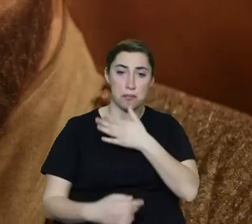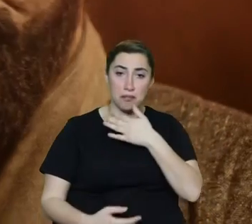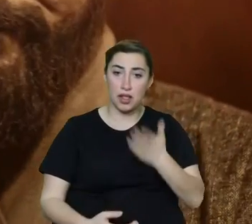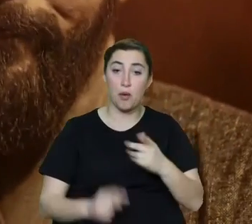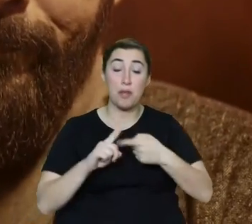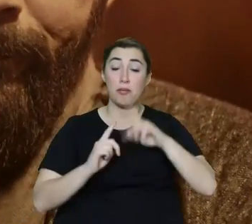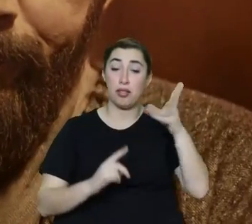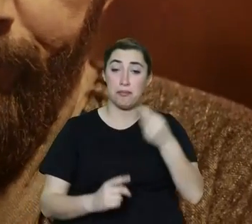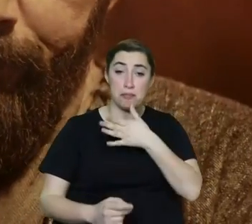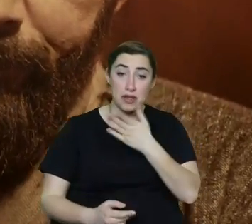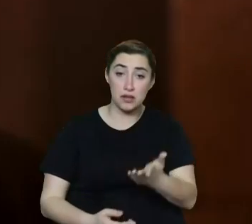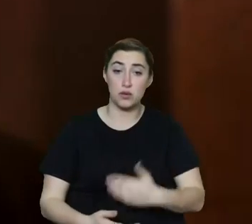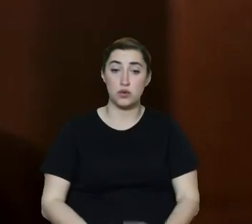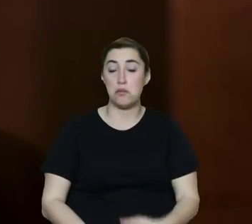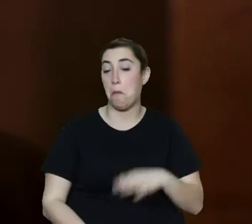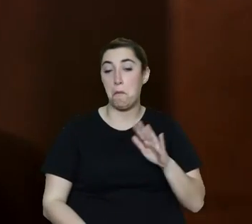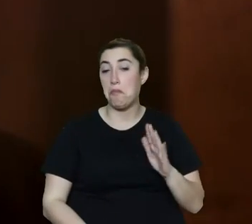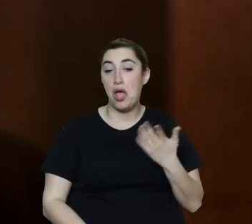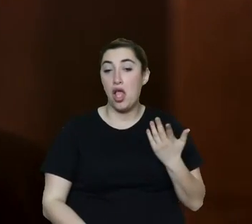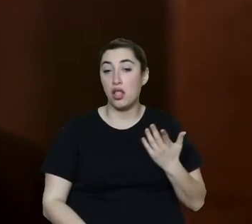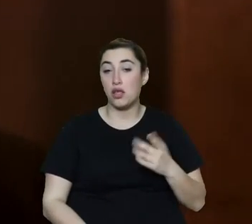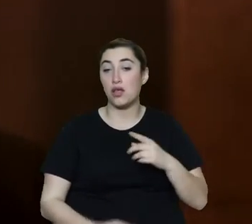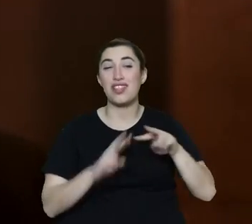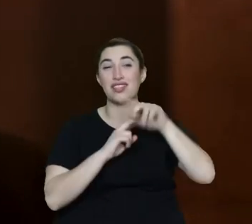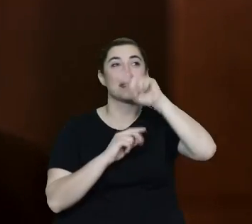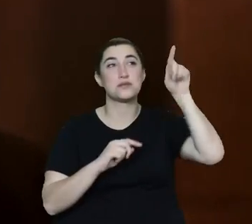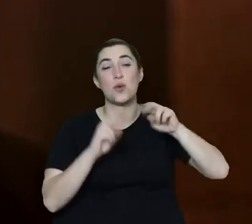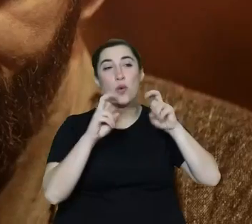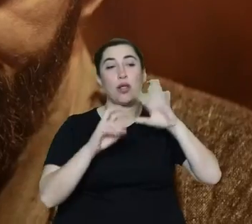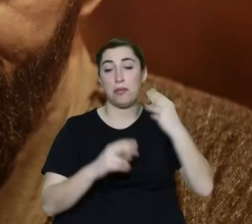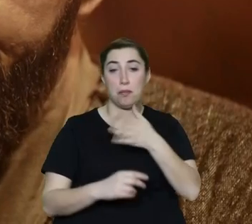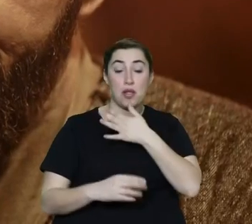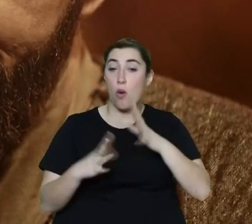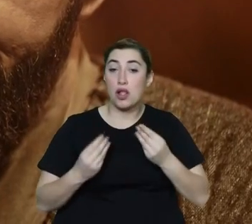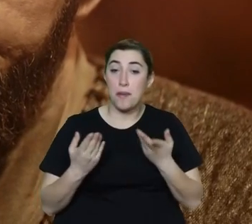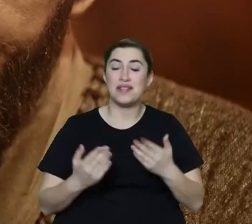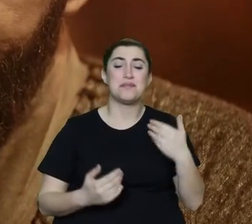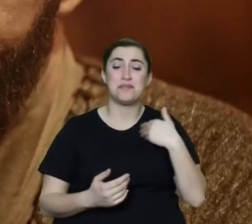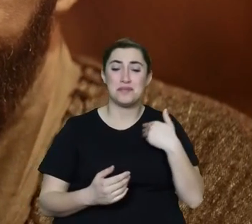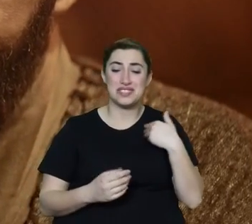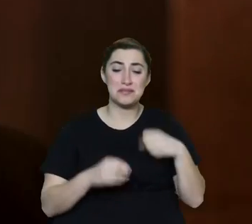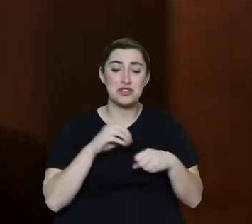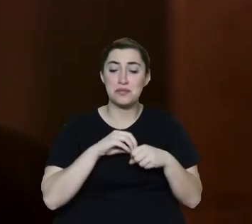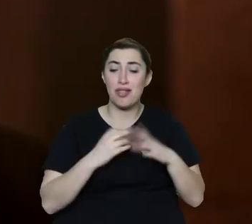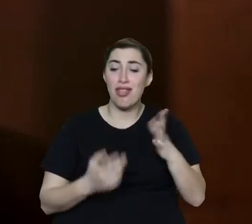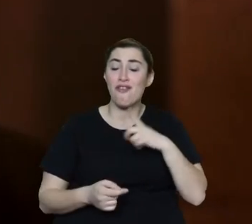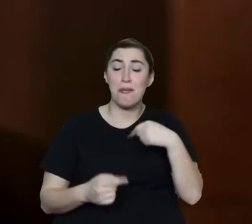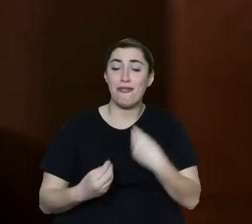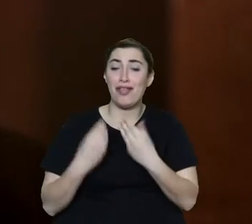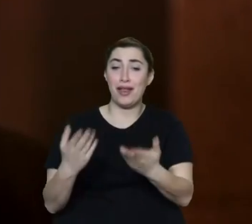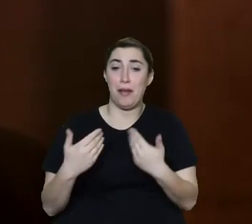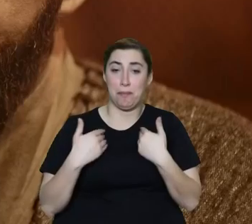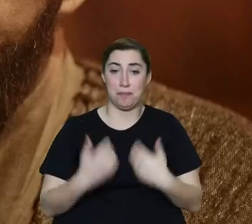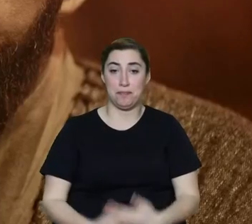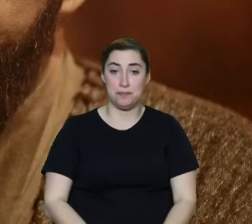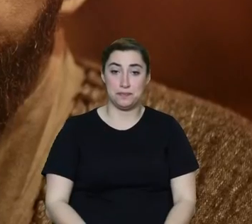bilirsin, matematik bilirsin, belki gökbilim dahi bilirsin. Bizim küpümüzde ne var ki sana verelim?